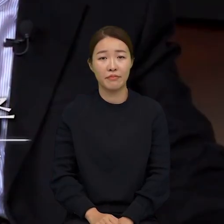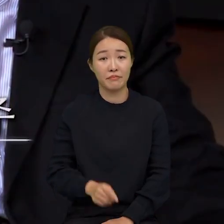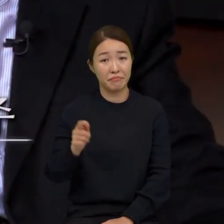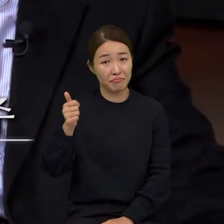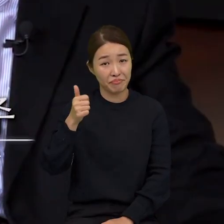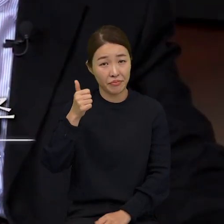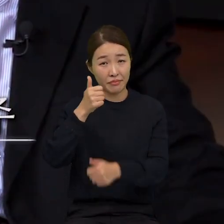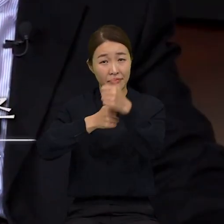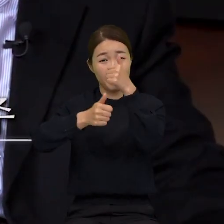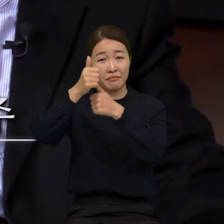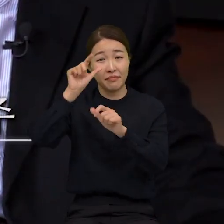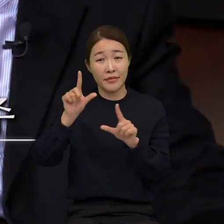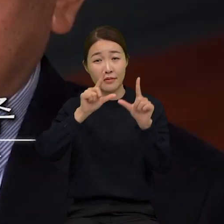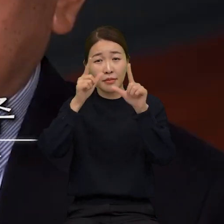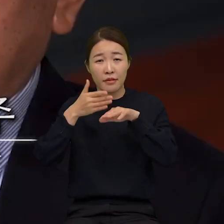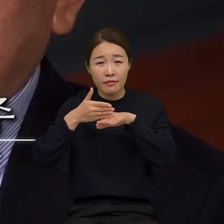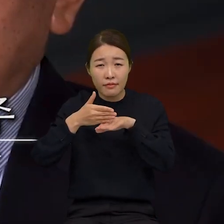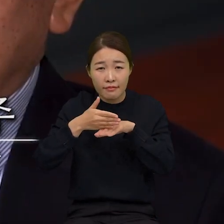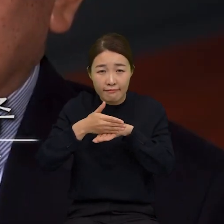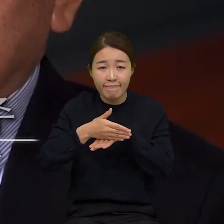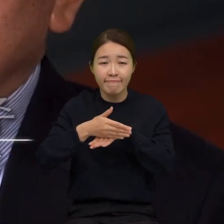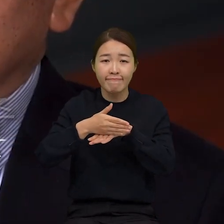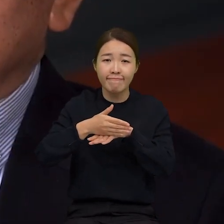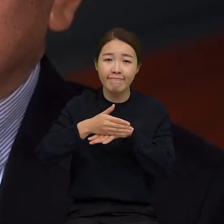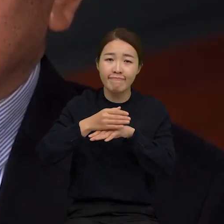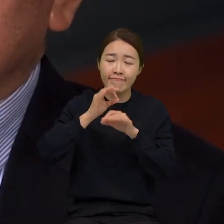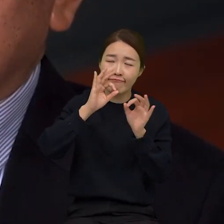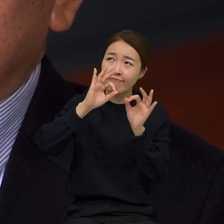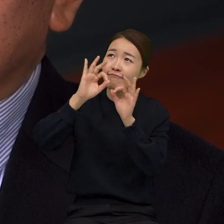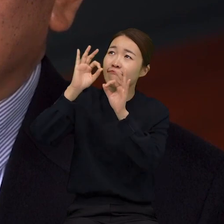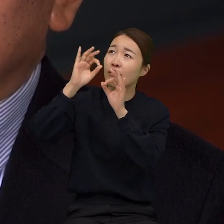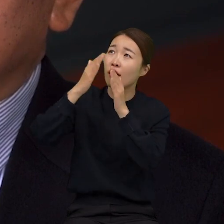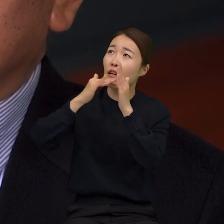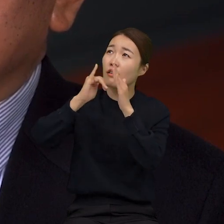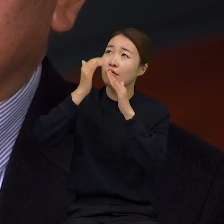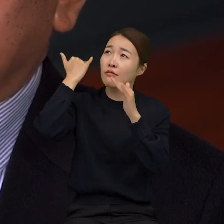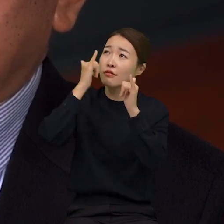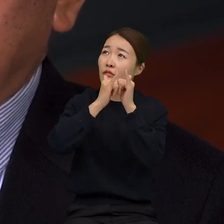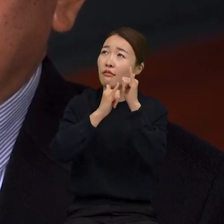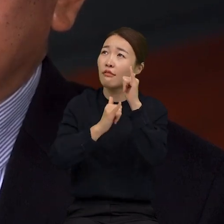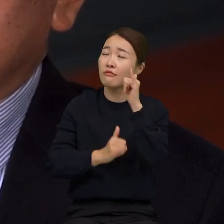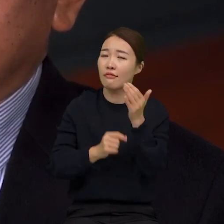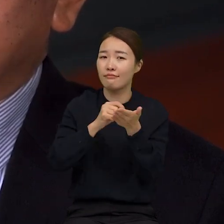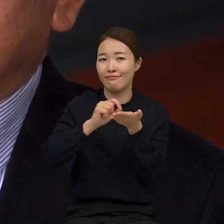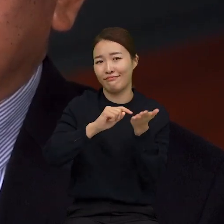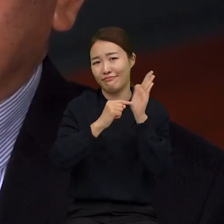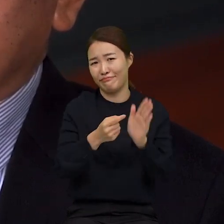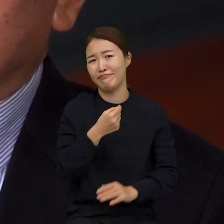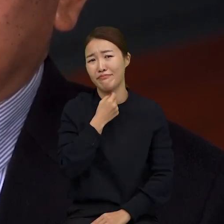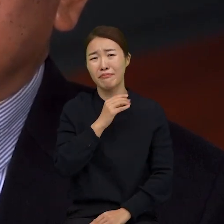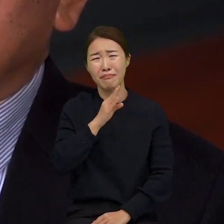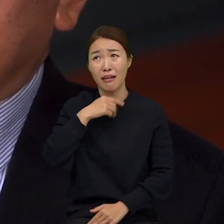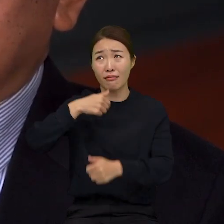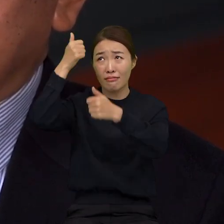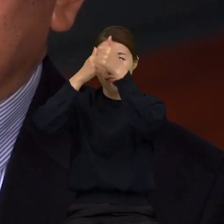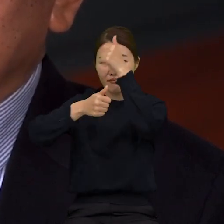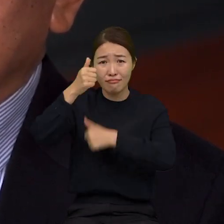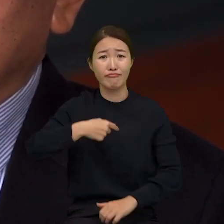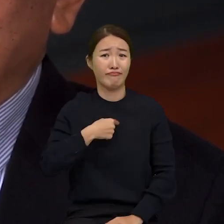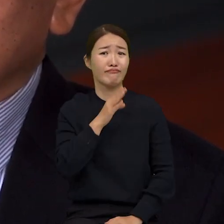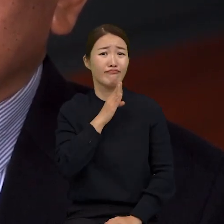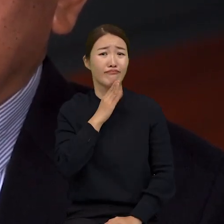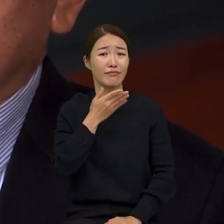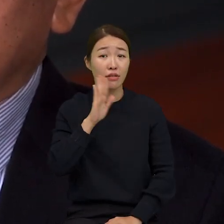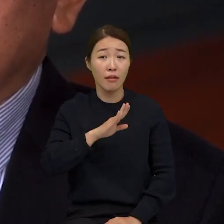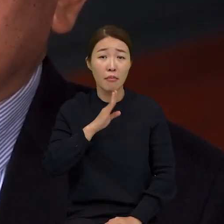저는 조상의 삶을 천천히 따라가 가족 미시사를 쓰고 싶었습니다. 제 뿌리이기도 하지만